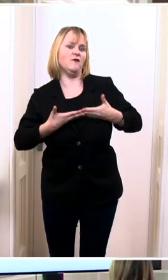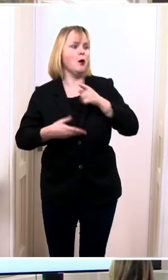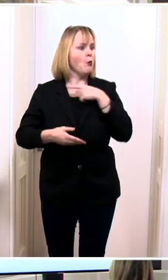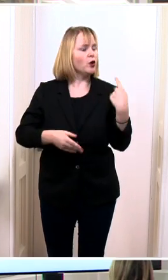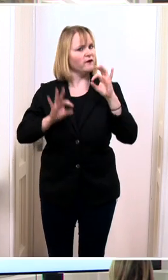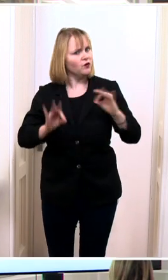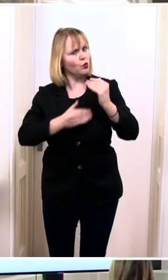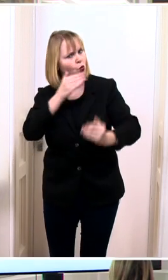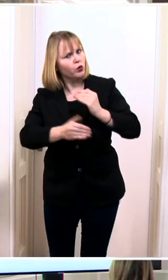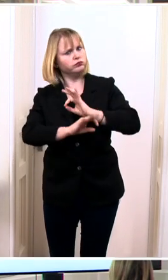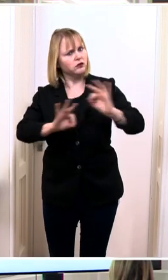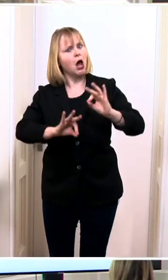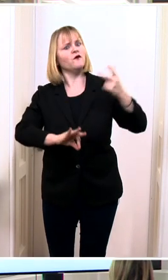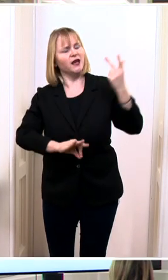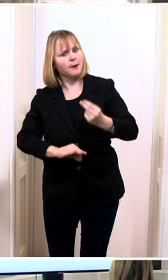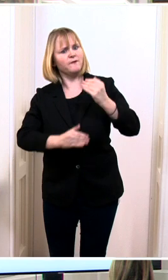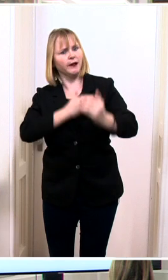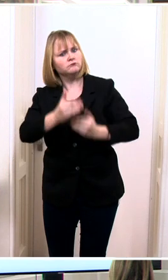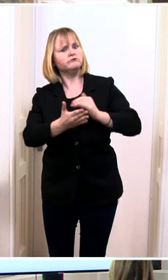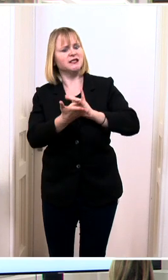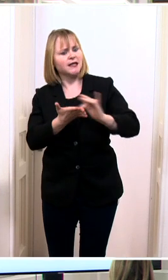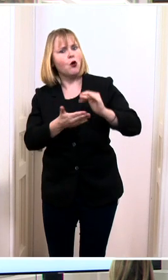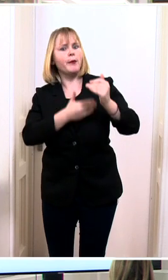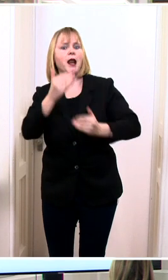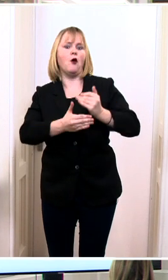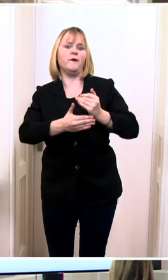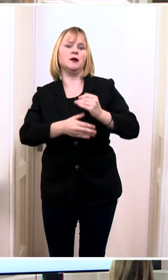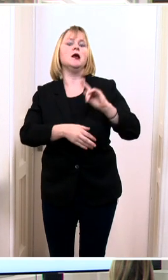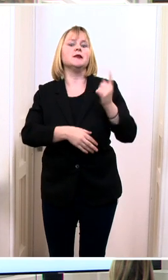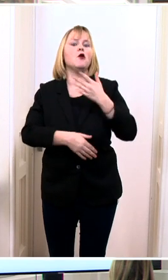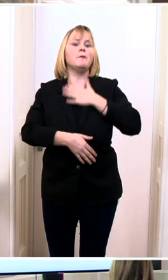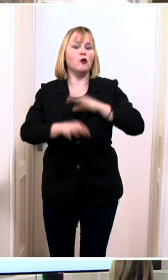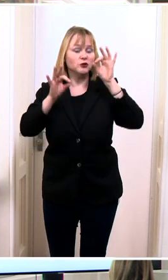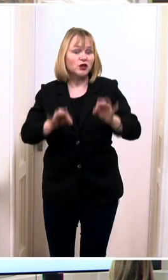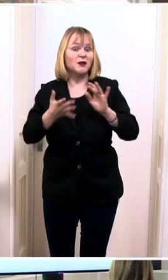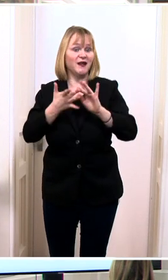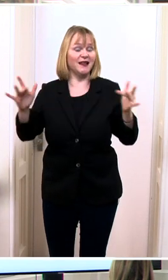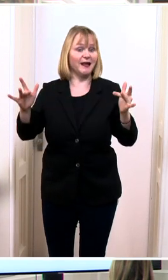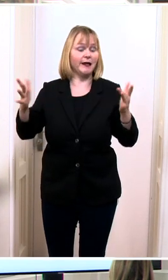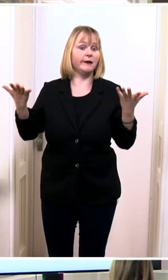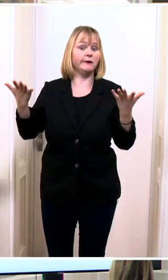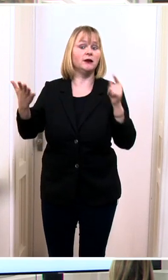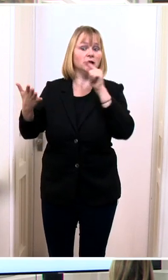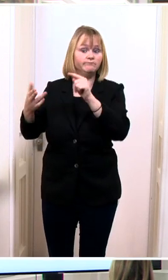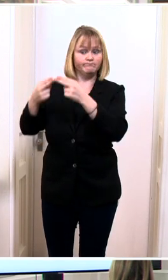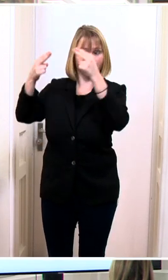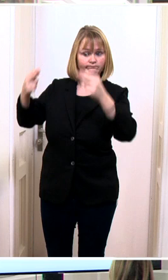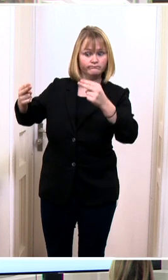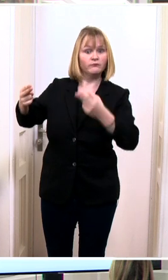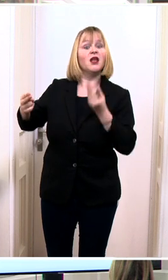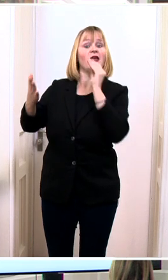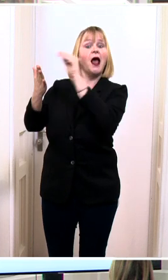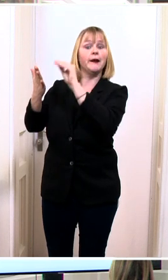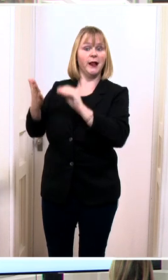möglichst reibungslos machen. Und dazu ist es eben nötig, diese ganzen Dinge über das Internet zu machen, über eine Buchungsplattform. Das geht